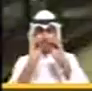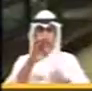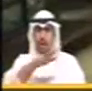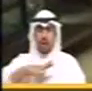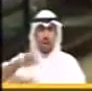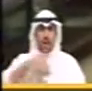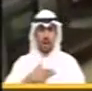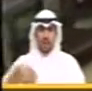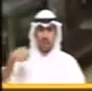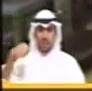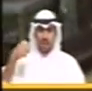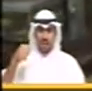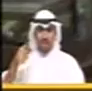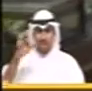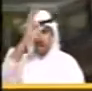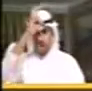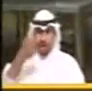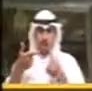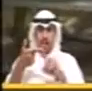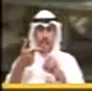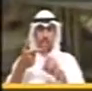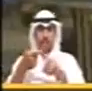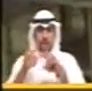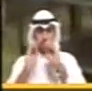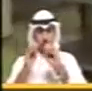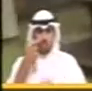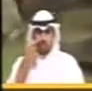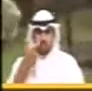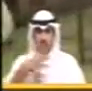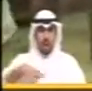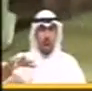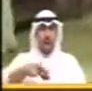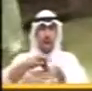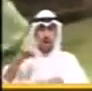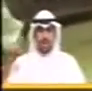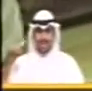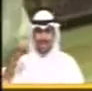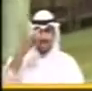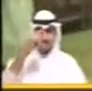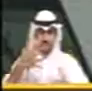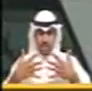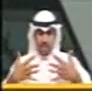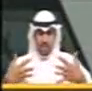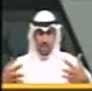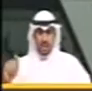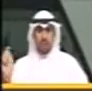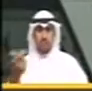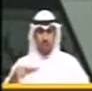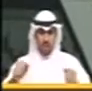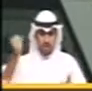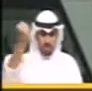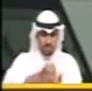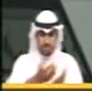فهد بتوفير جميع التسهيلات للأخوة المسافرين بما